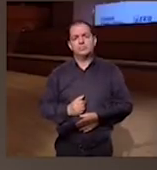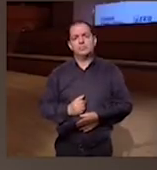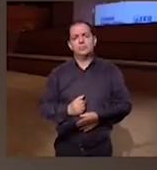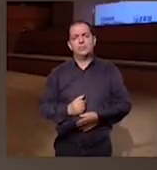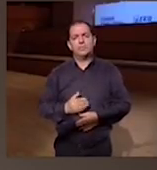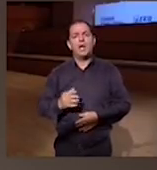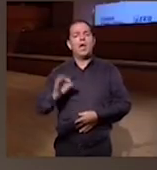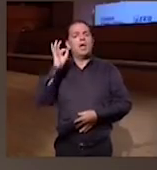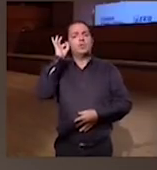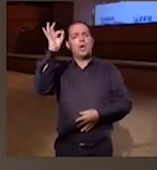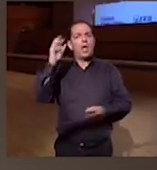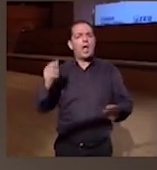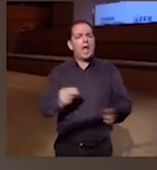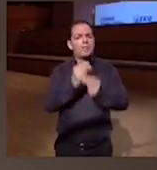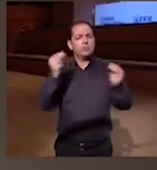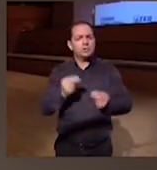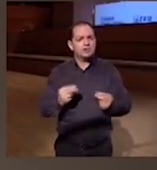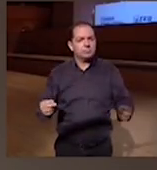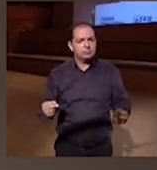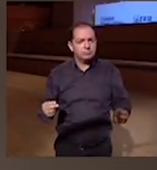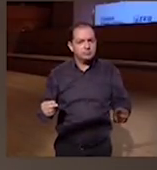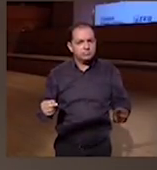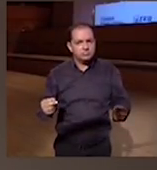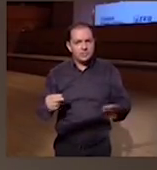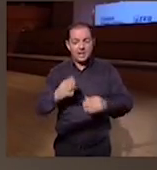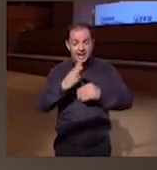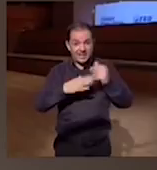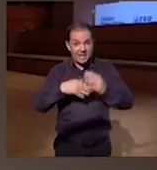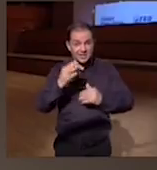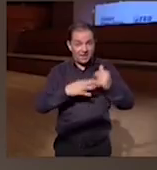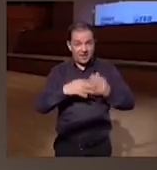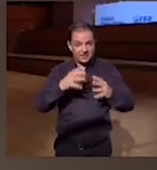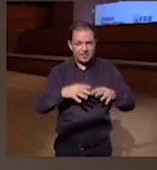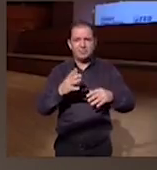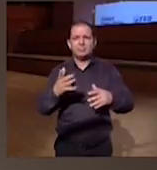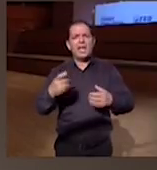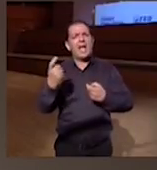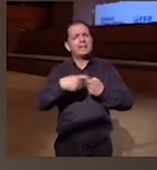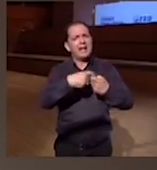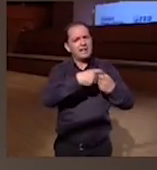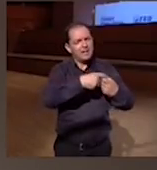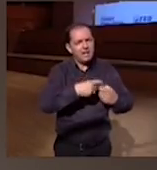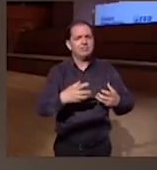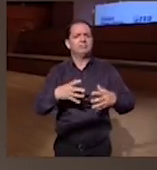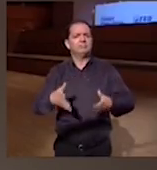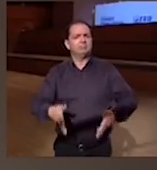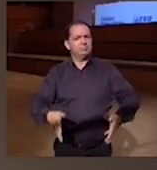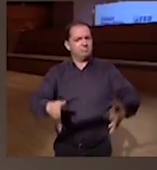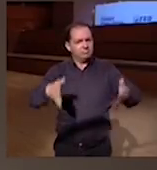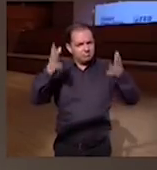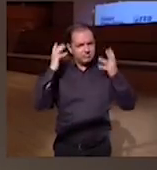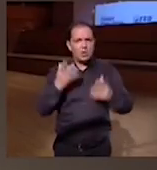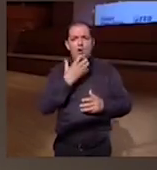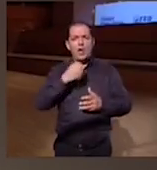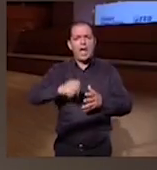θα οδηγήσει σε σημαντική αναζωογόνηση του κατασκευαστικού κλάδου μέσω της ενεργειακής σπατάλης και των